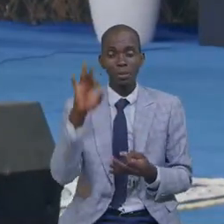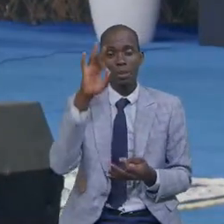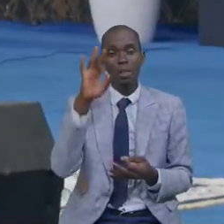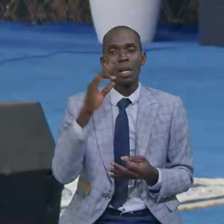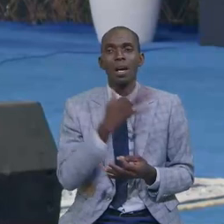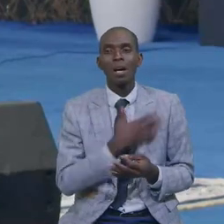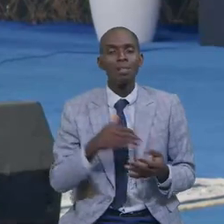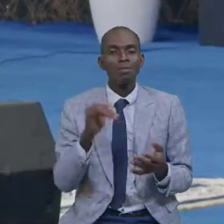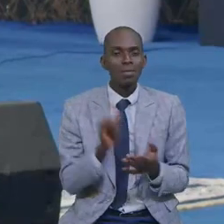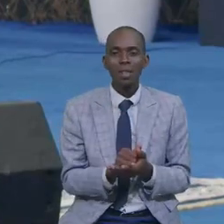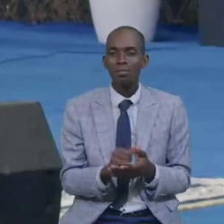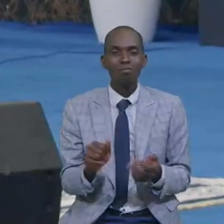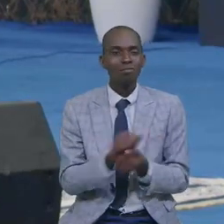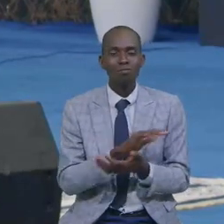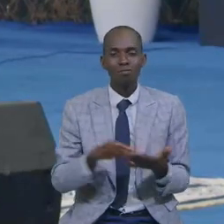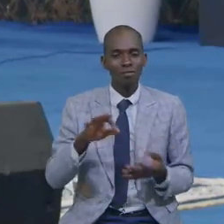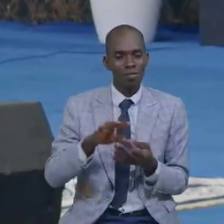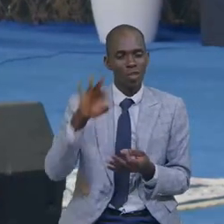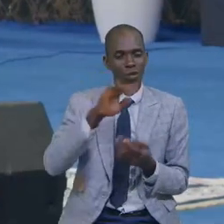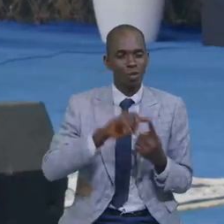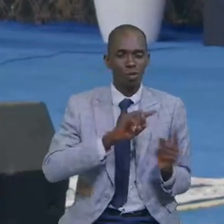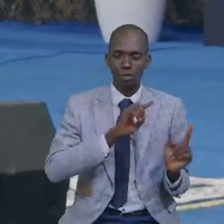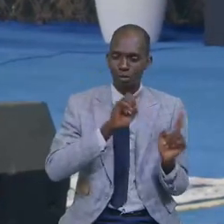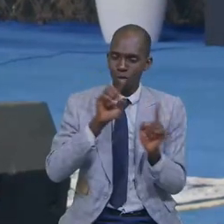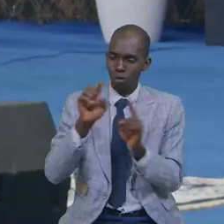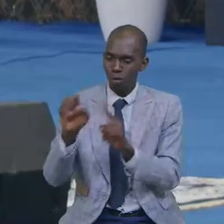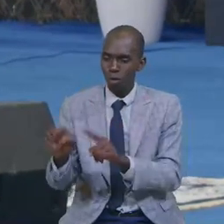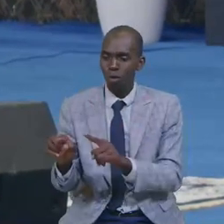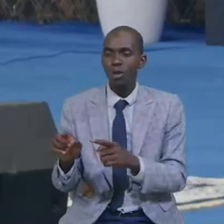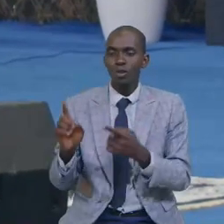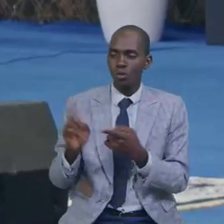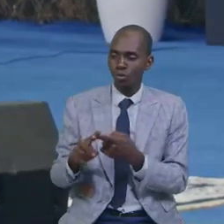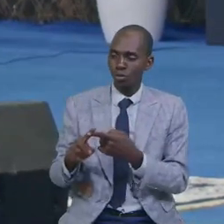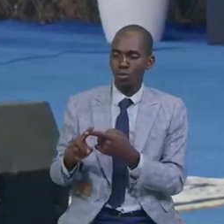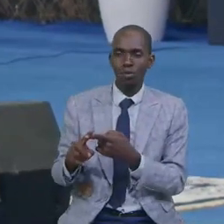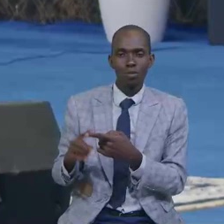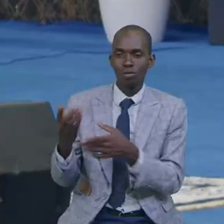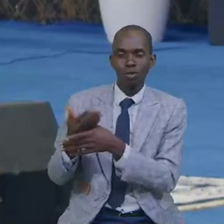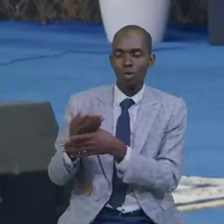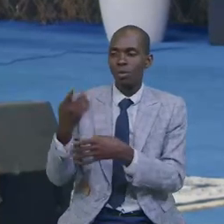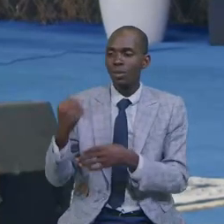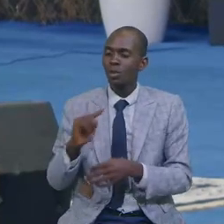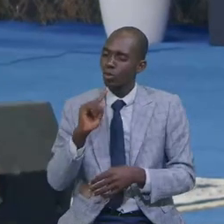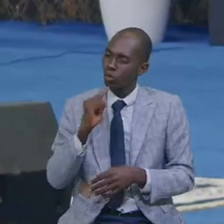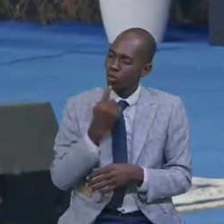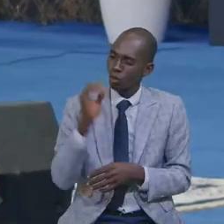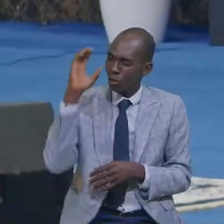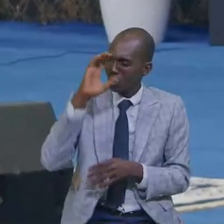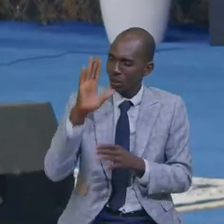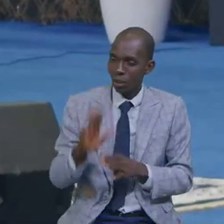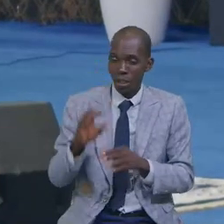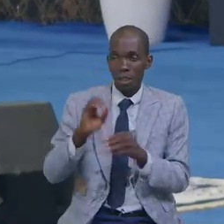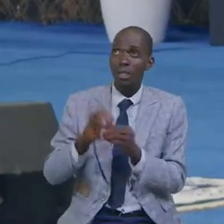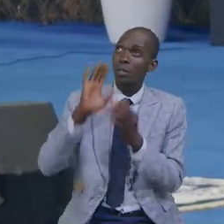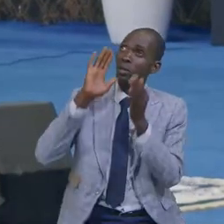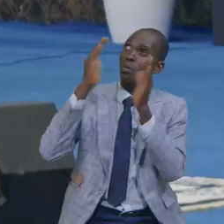cette rebelles cet esprit qui défie le Seigneur vienne avec les cherche sincères en